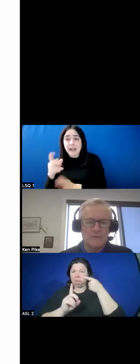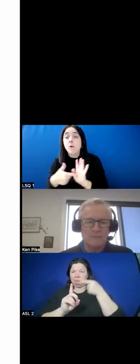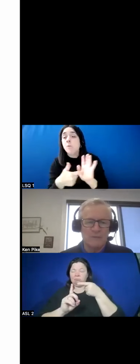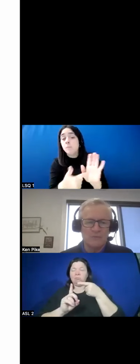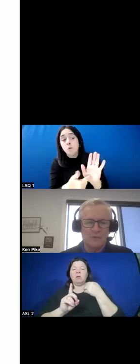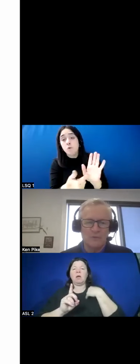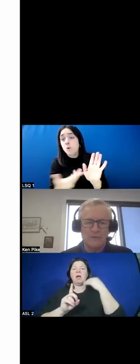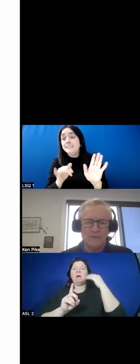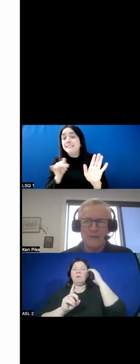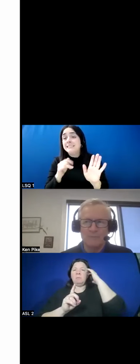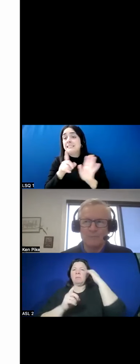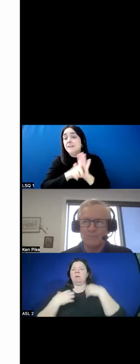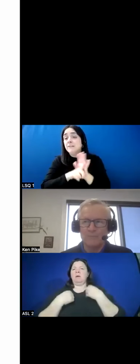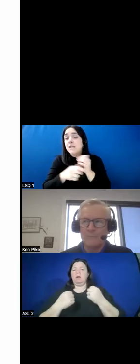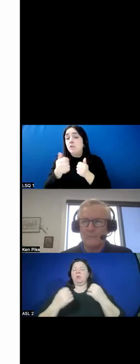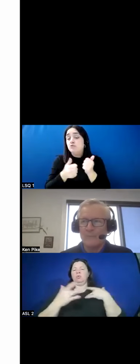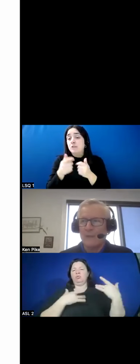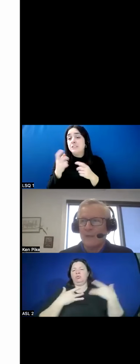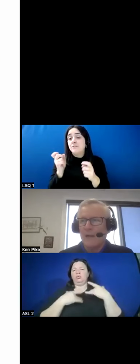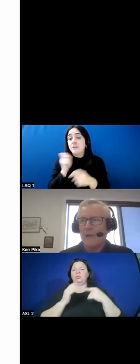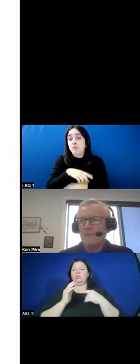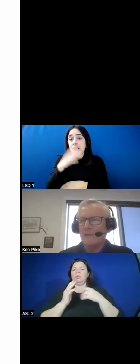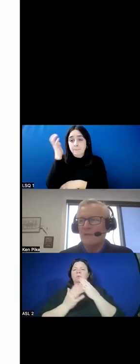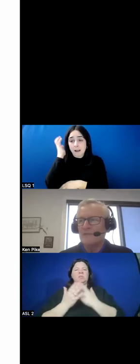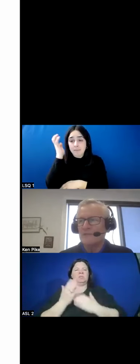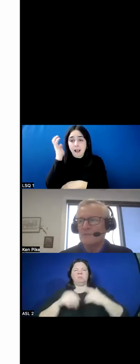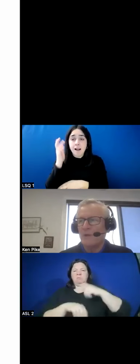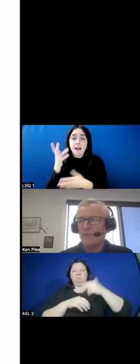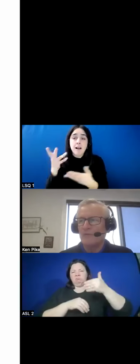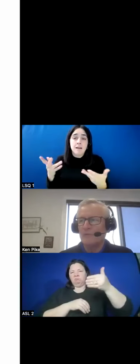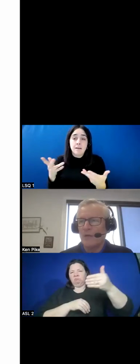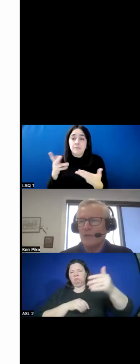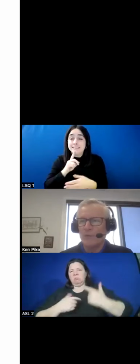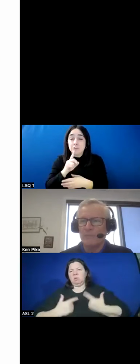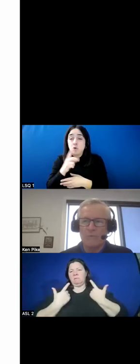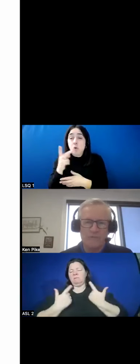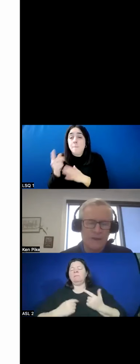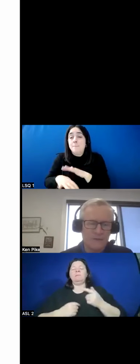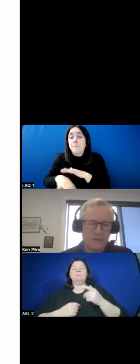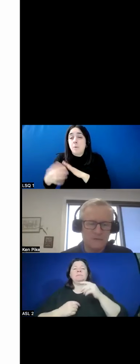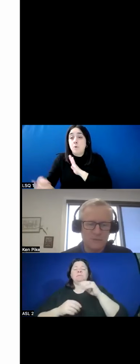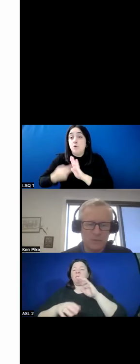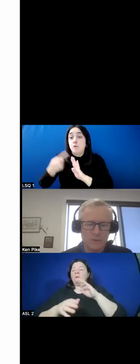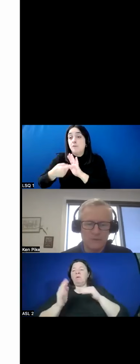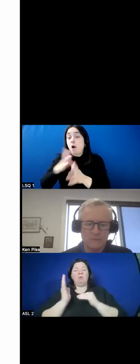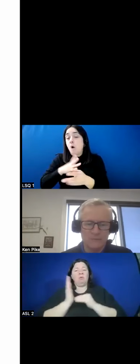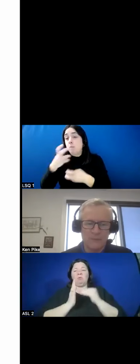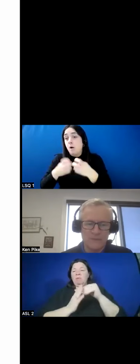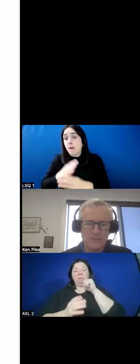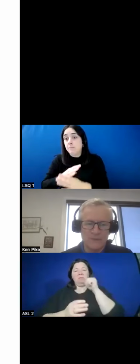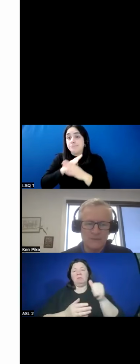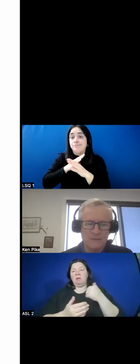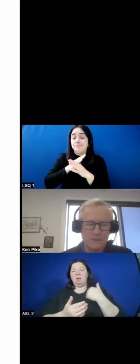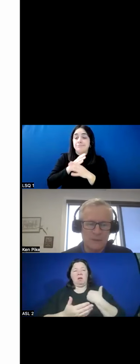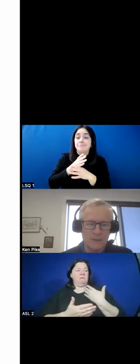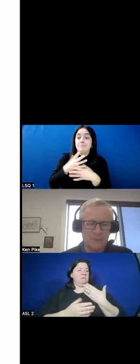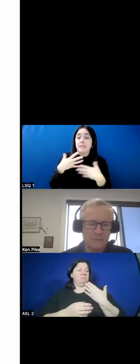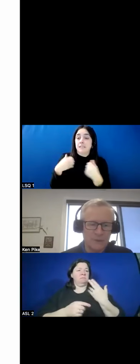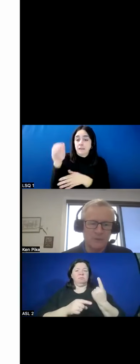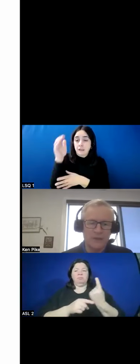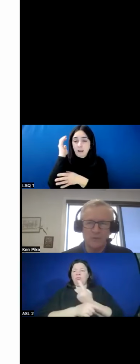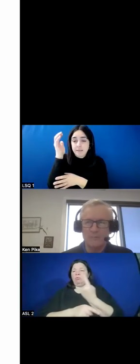développementale auront des problèmes de santé mentale au cours de leur vie. Notre système de santé n'est pas